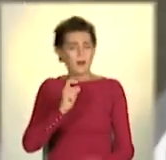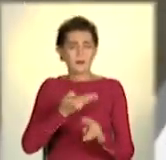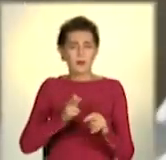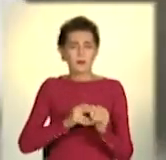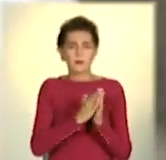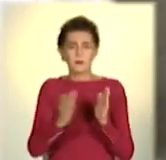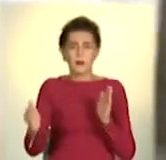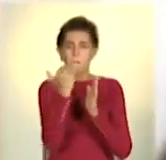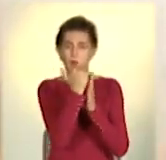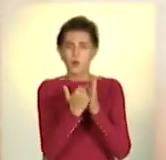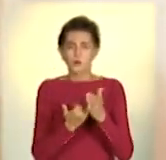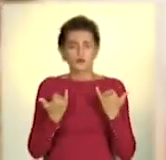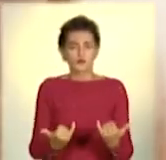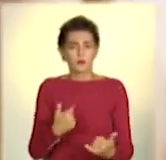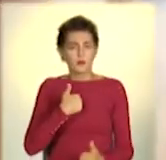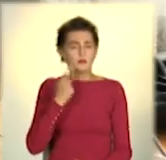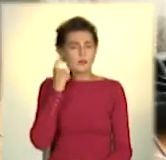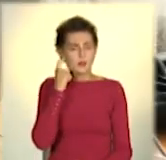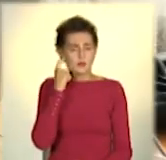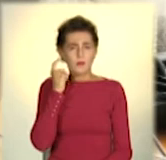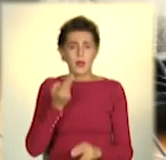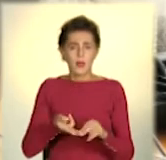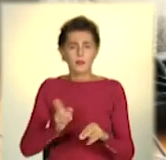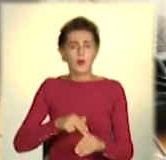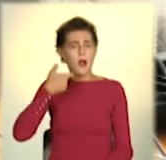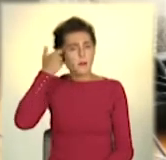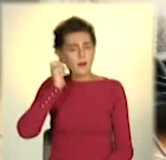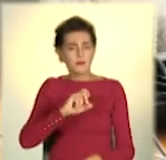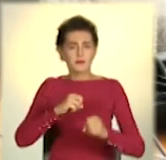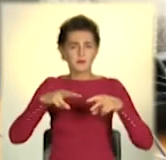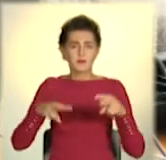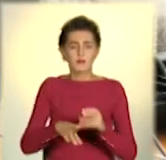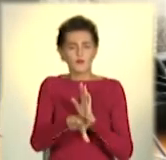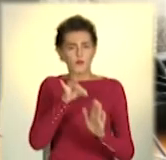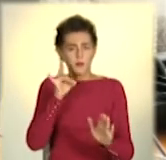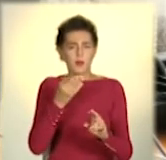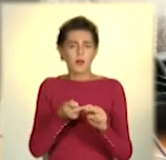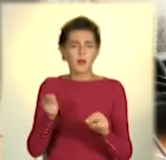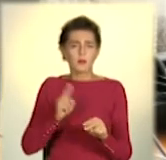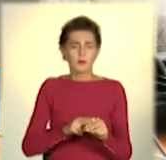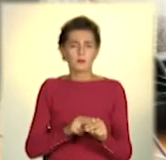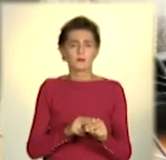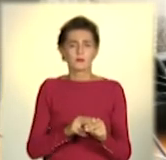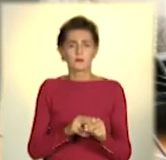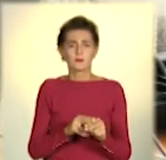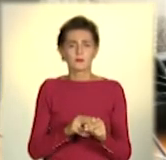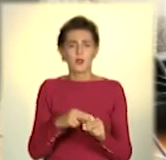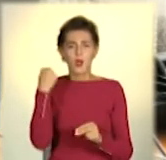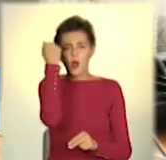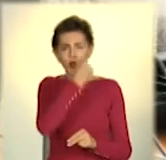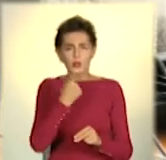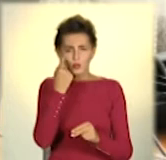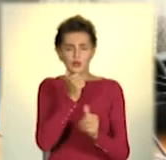межах проєкту «Тепер я чую». Данные аппараты, которые мы подобрали, они индивидуально